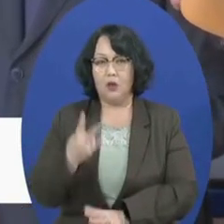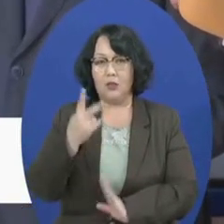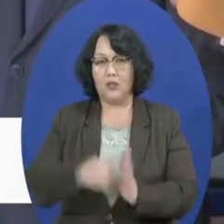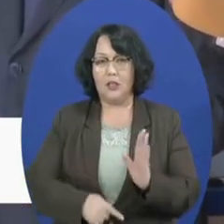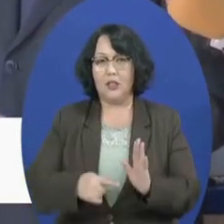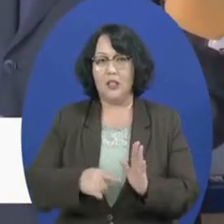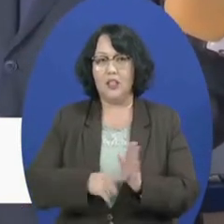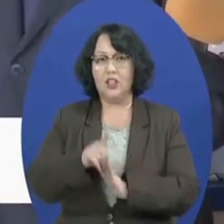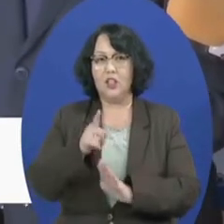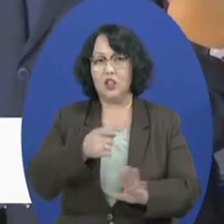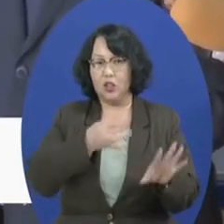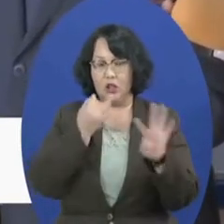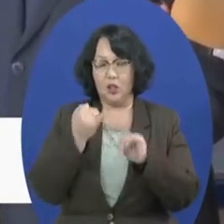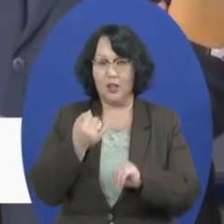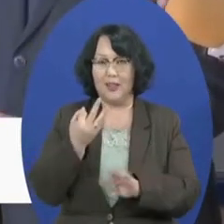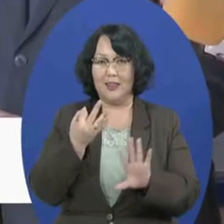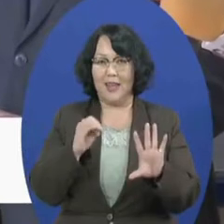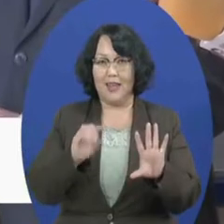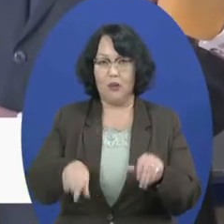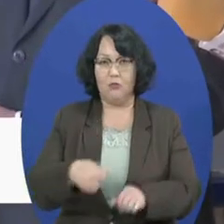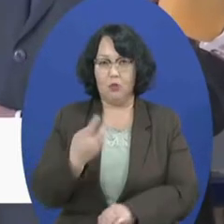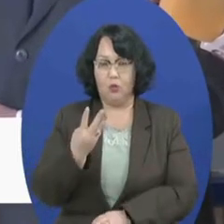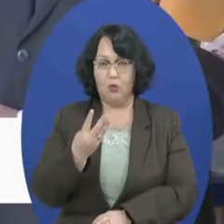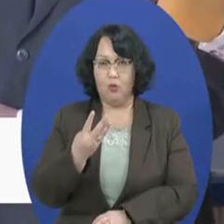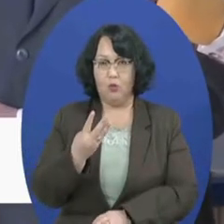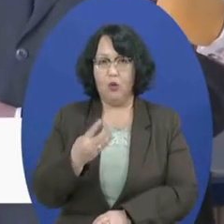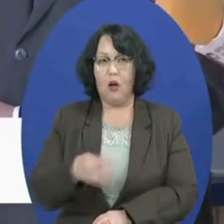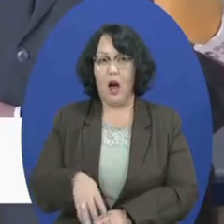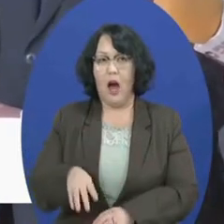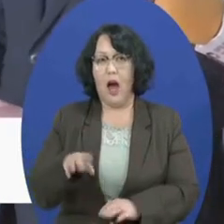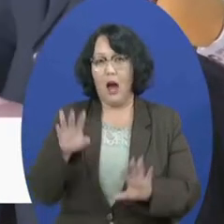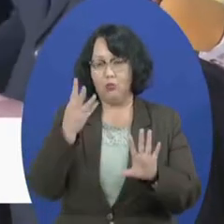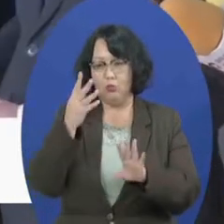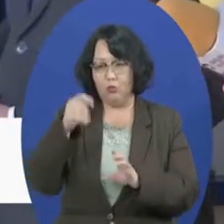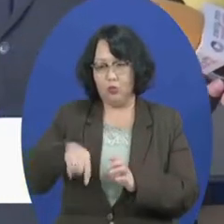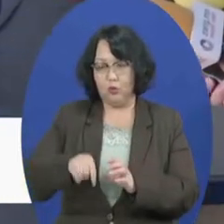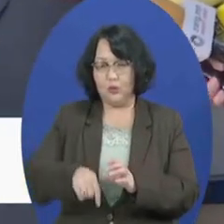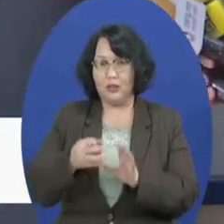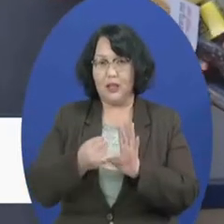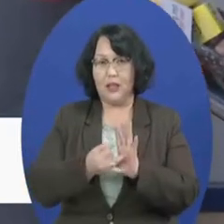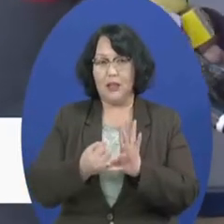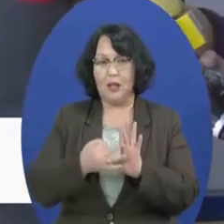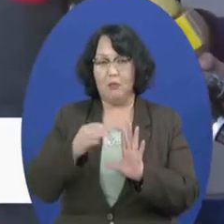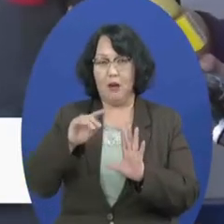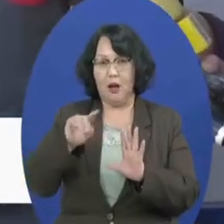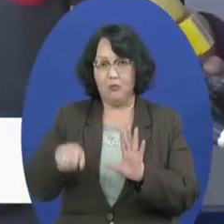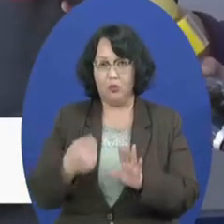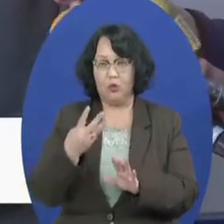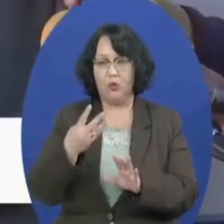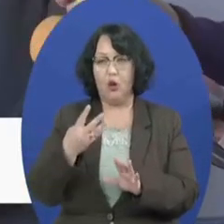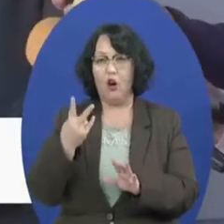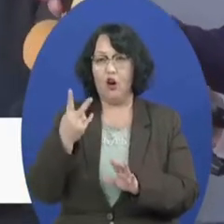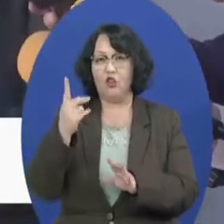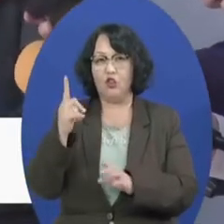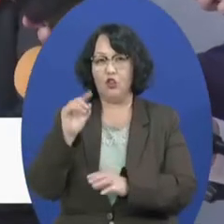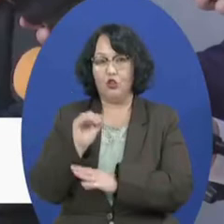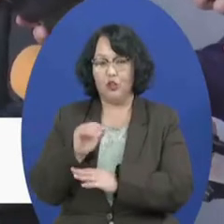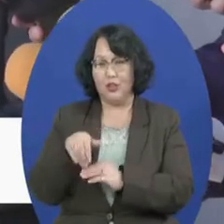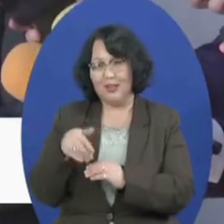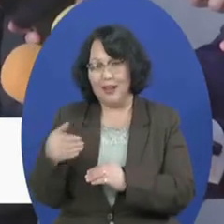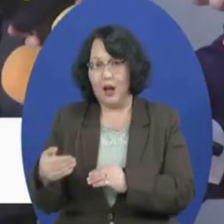2 сарын 1-р 7 хоногт 80.4, 2-р 7 хоногт 78.4, 3-р 7 хоногт нь